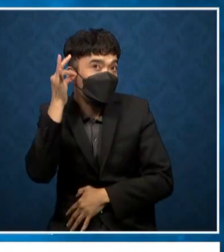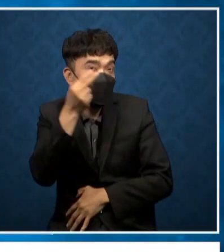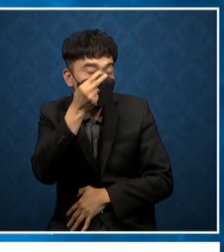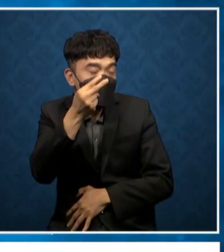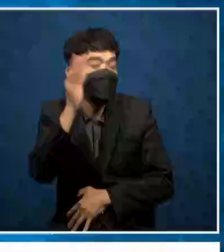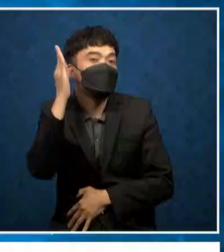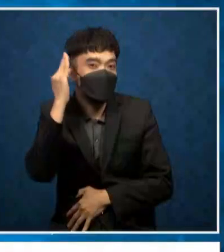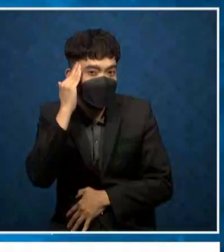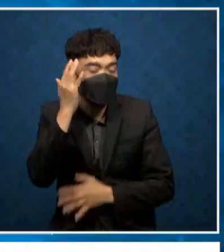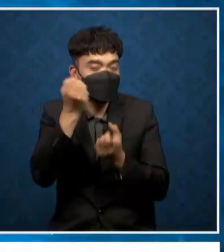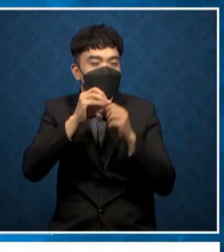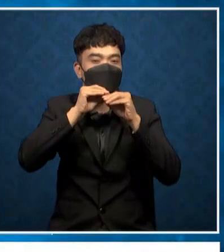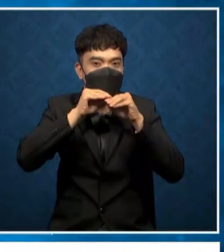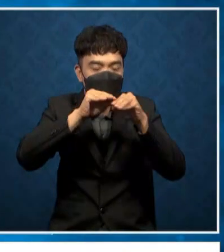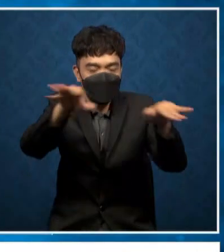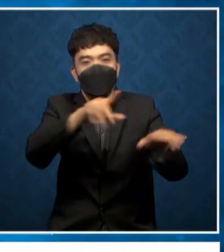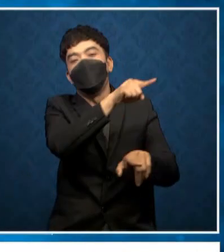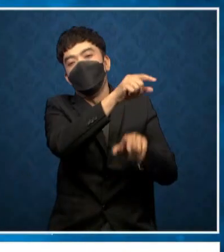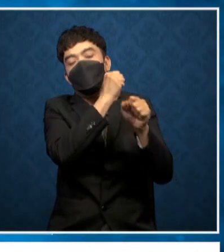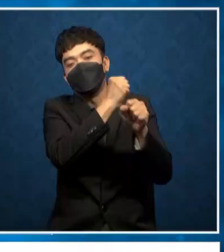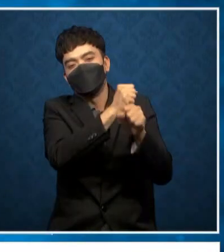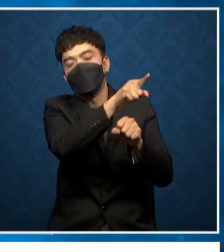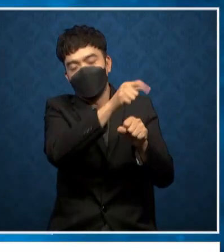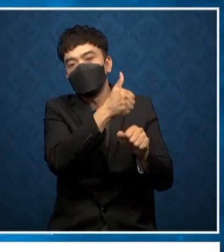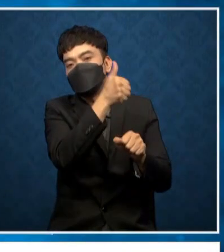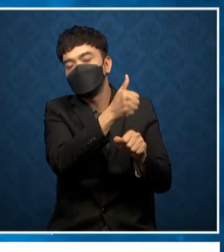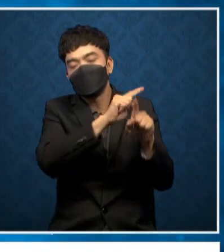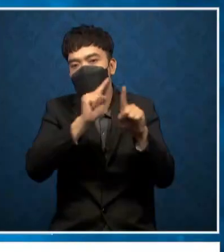จะไดเปงานเผี่ยแพร่ผลงานของทางหนวยงานด้วย